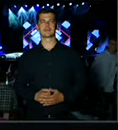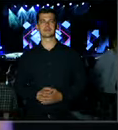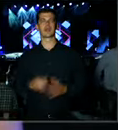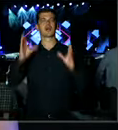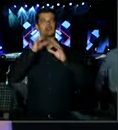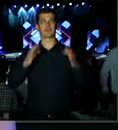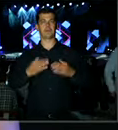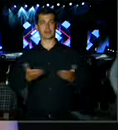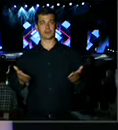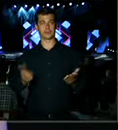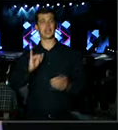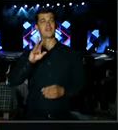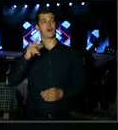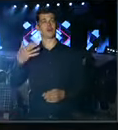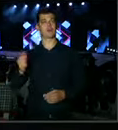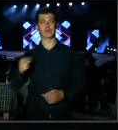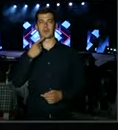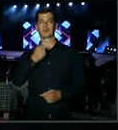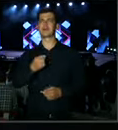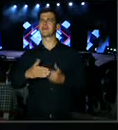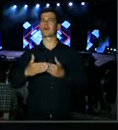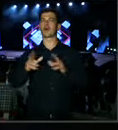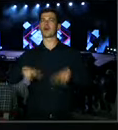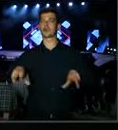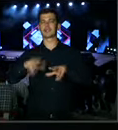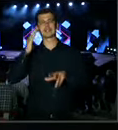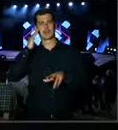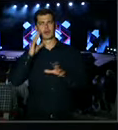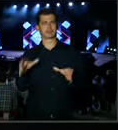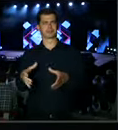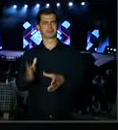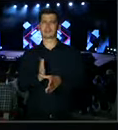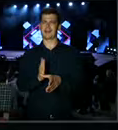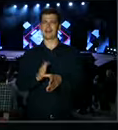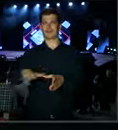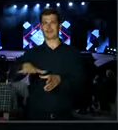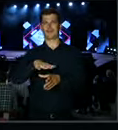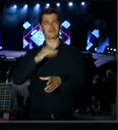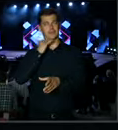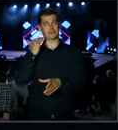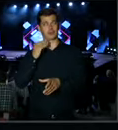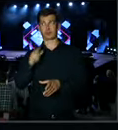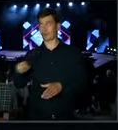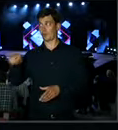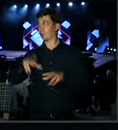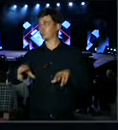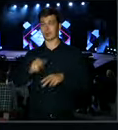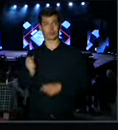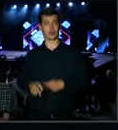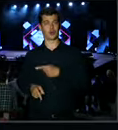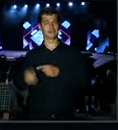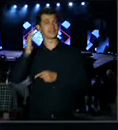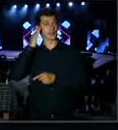Szanowni Państwo, Iwona powiedziała, że najbliżsi znajomi i rodzina są najważniejsi dla niej na ślubie. Czy tutaj są